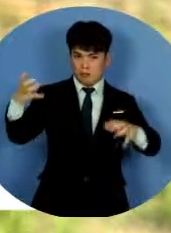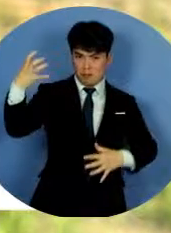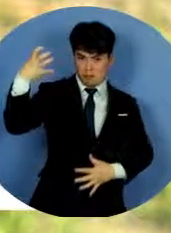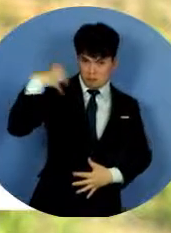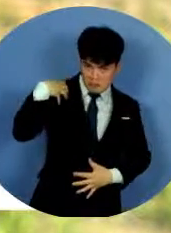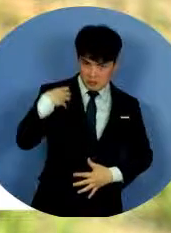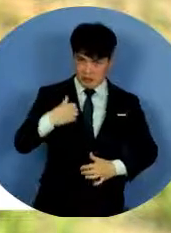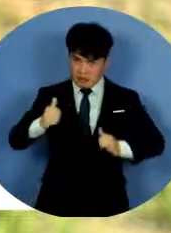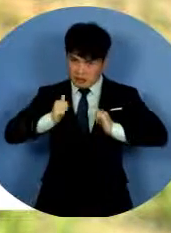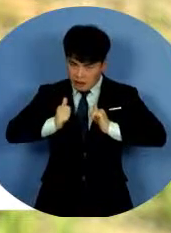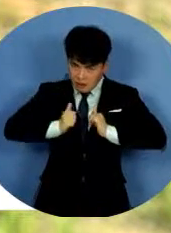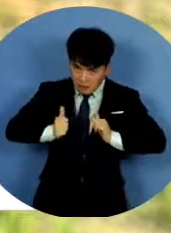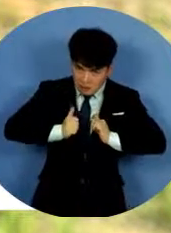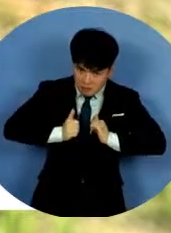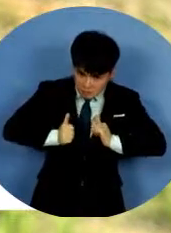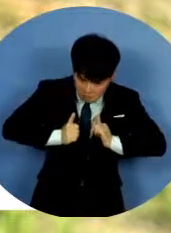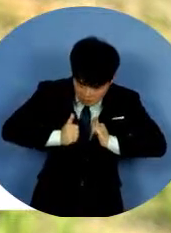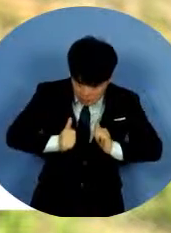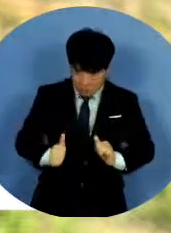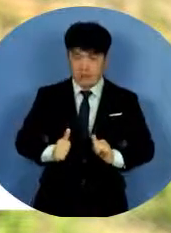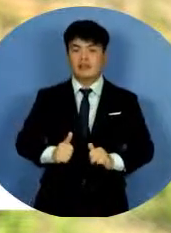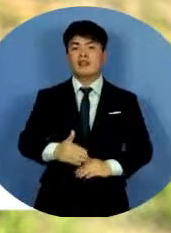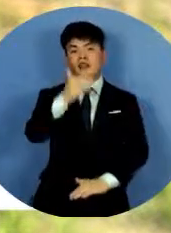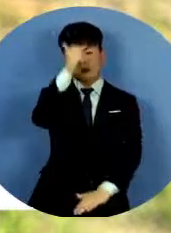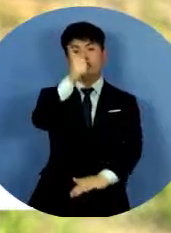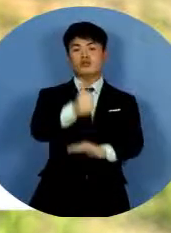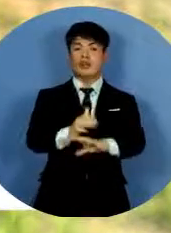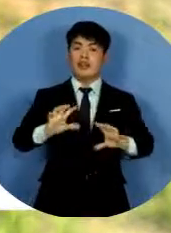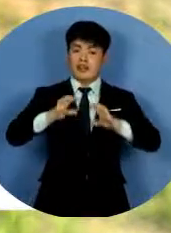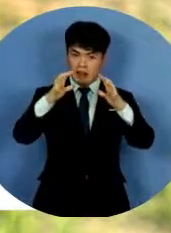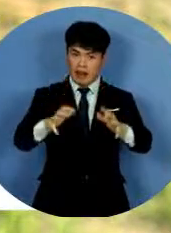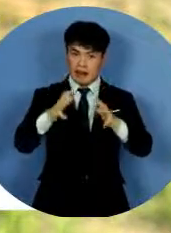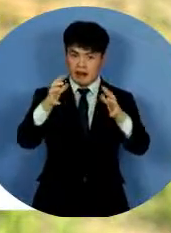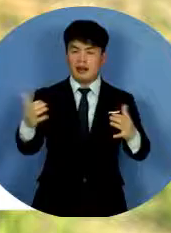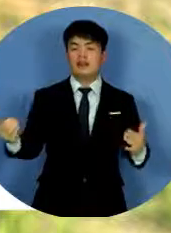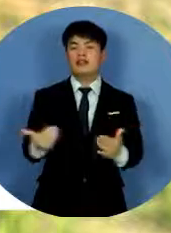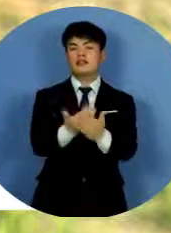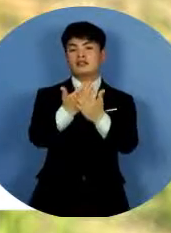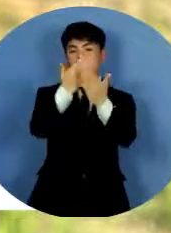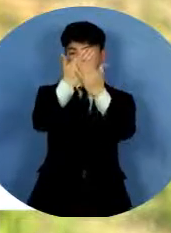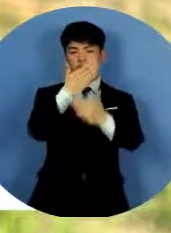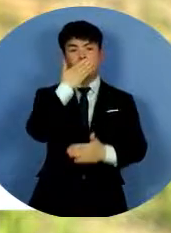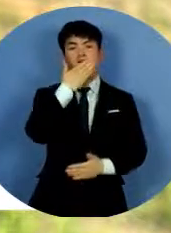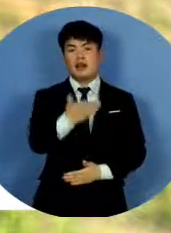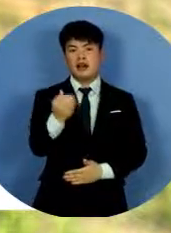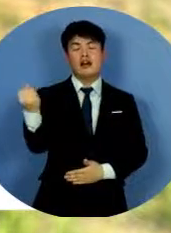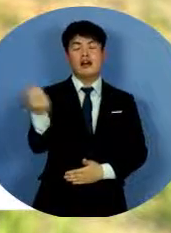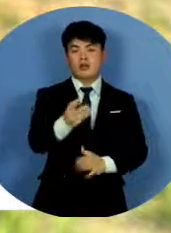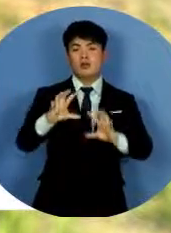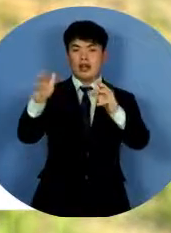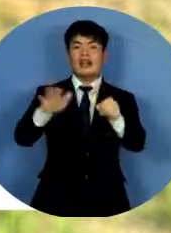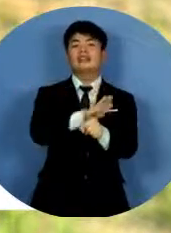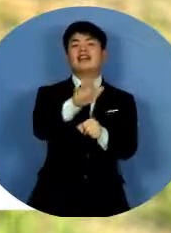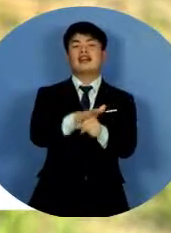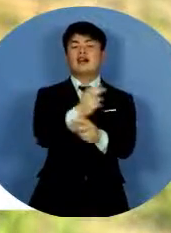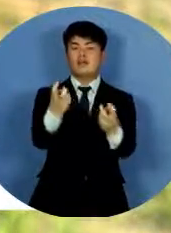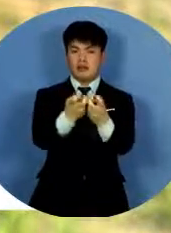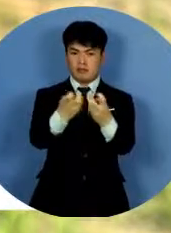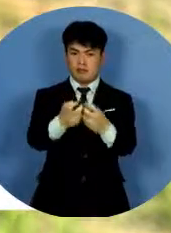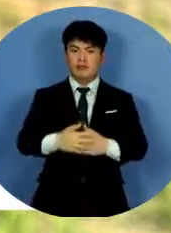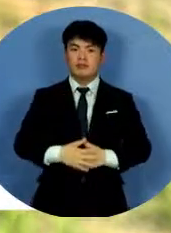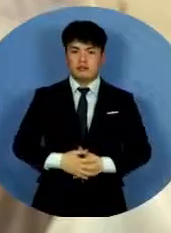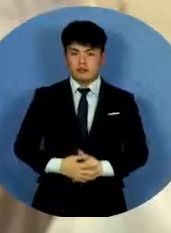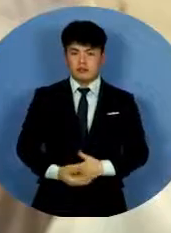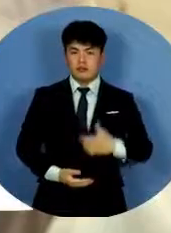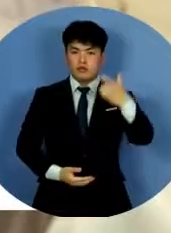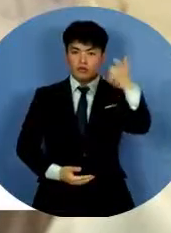분이 맡은 바 소임을 충실히 해나갈 때 그것이 바로 이 나라를 지키는 길이며 애국하는 길이라고